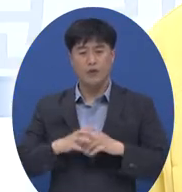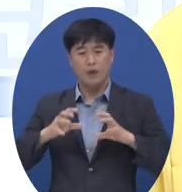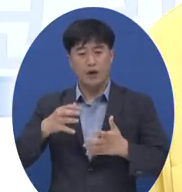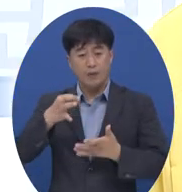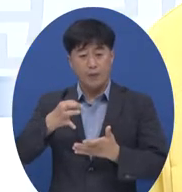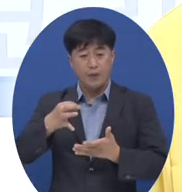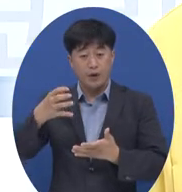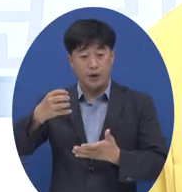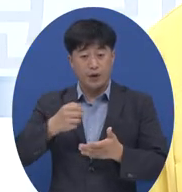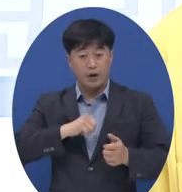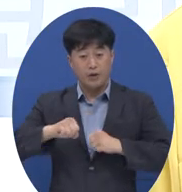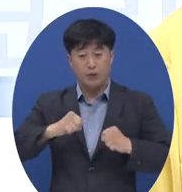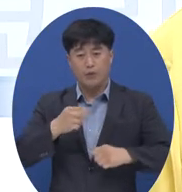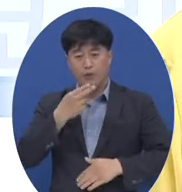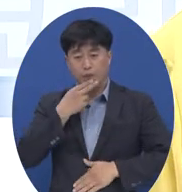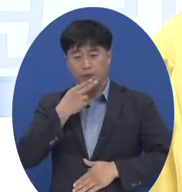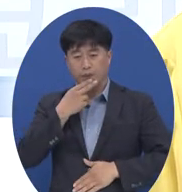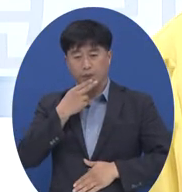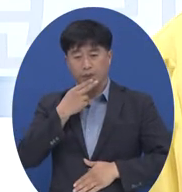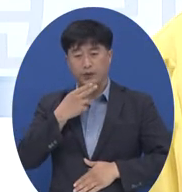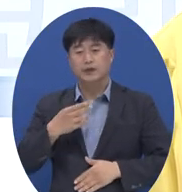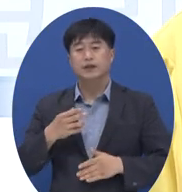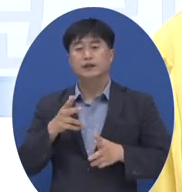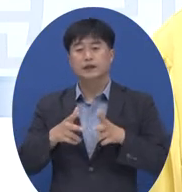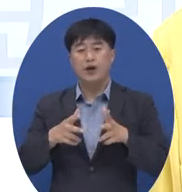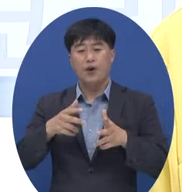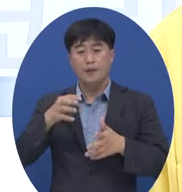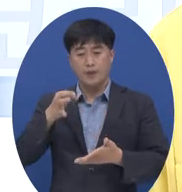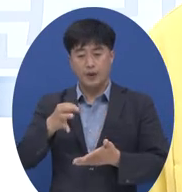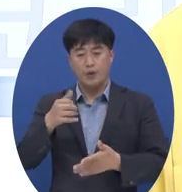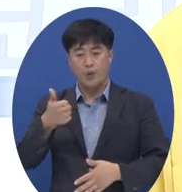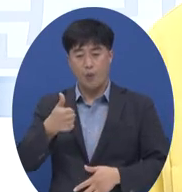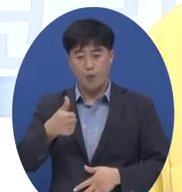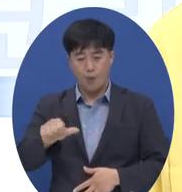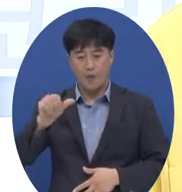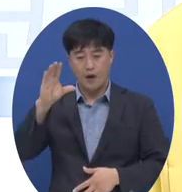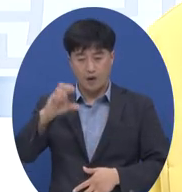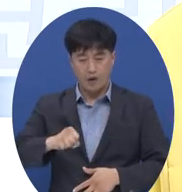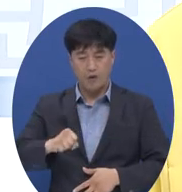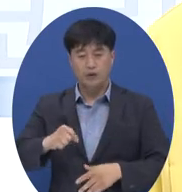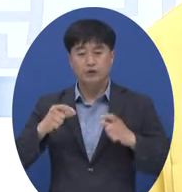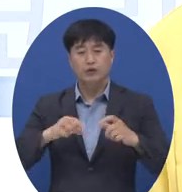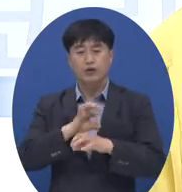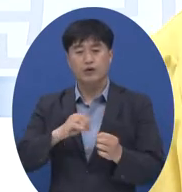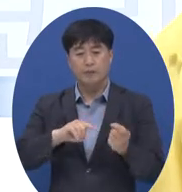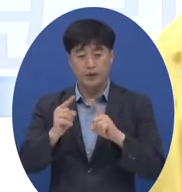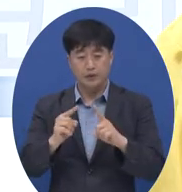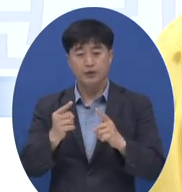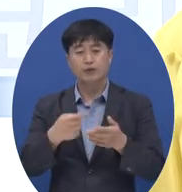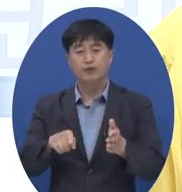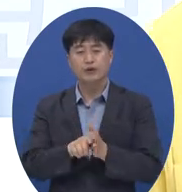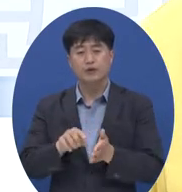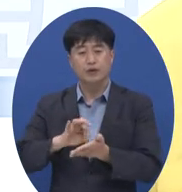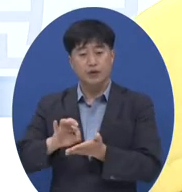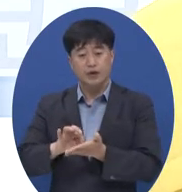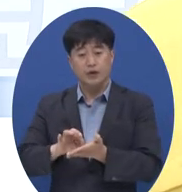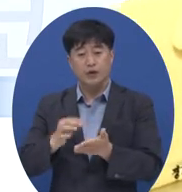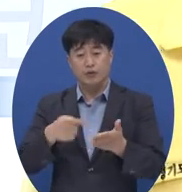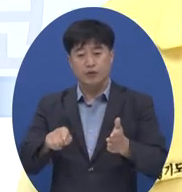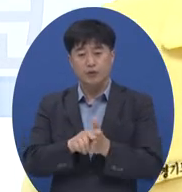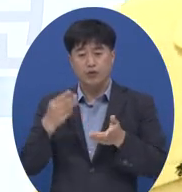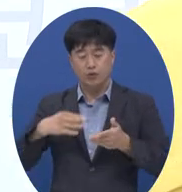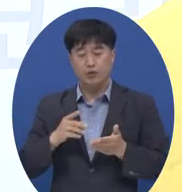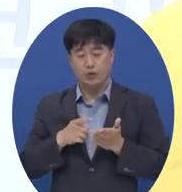확보로 집행하지 않아도 되는 사업비 500억 원을 지역경제 활성화를 위해 사용하고자